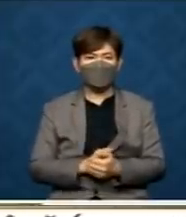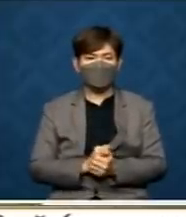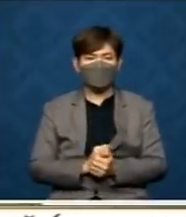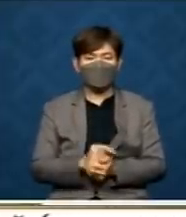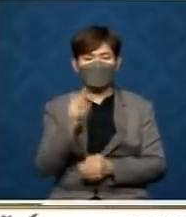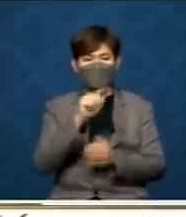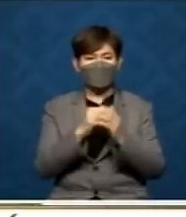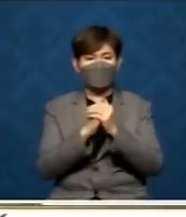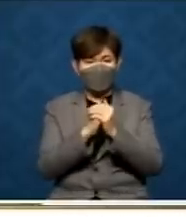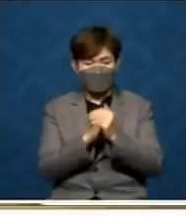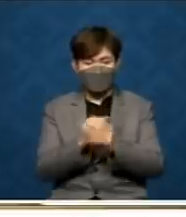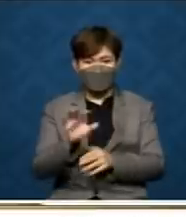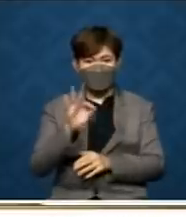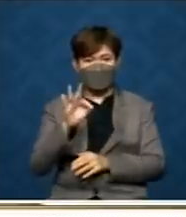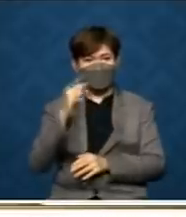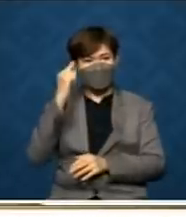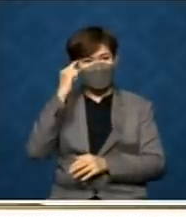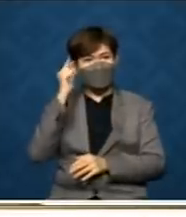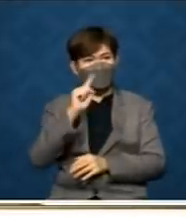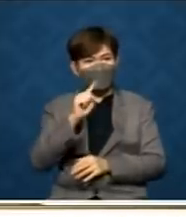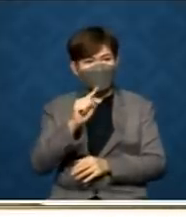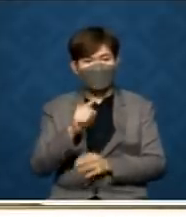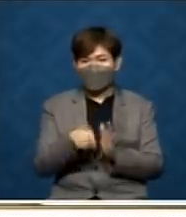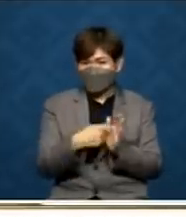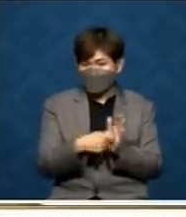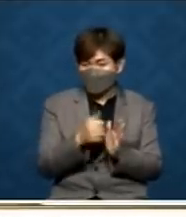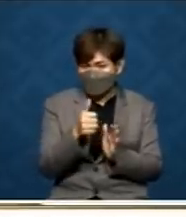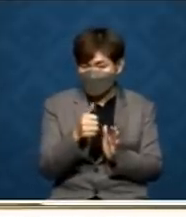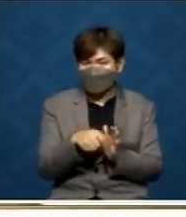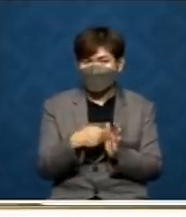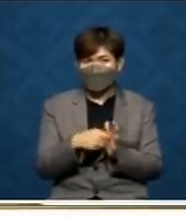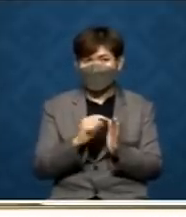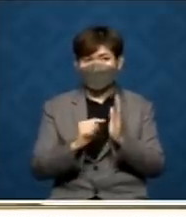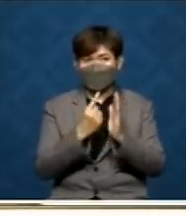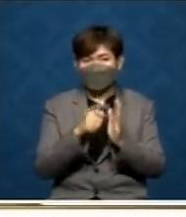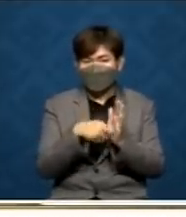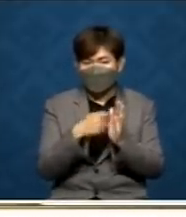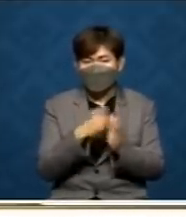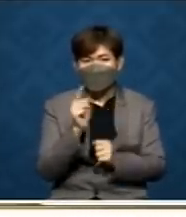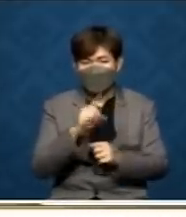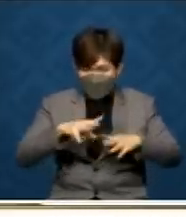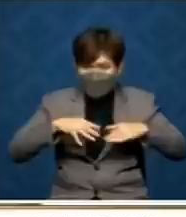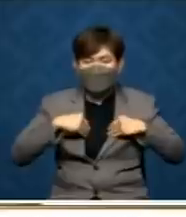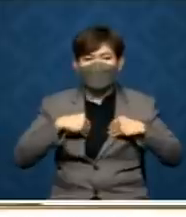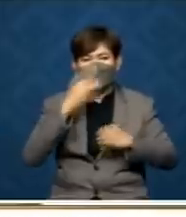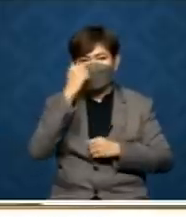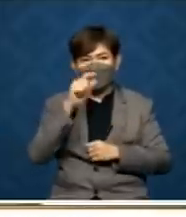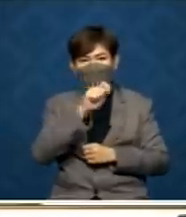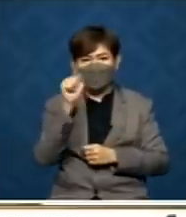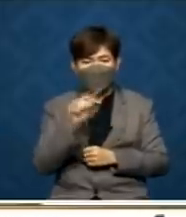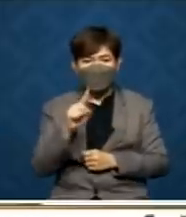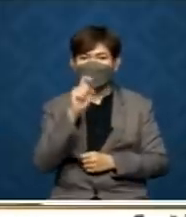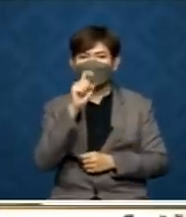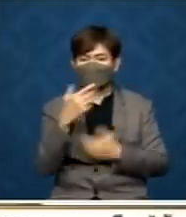แบบ upก็จดที่ละแวกก็มีเหตุผลนะตอนแรกรอบแรกมีเหตุผลยอมรับเพราะพ่อแอบตาไม่ได้